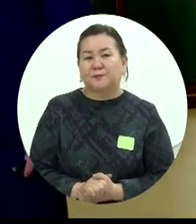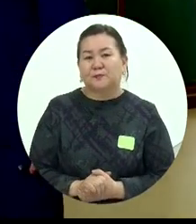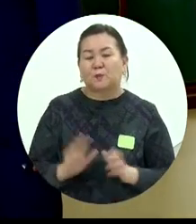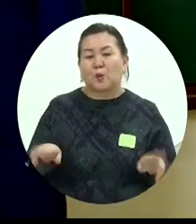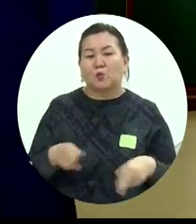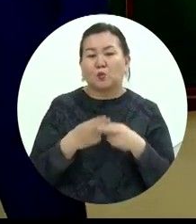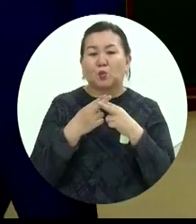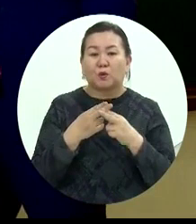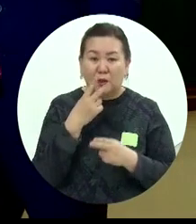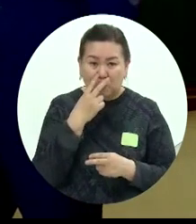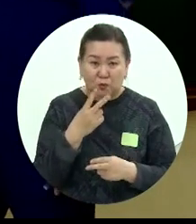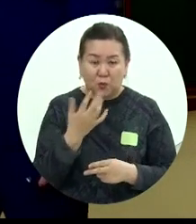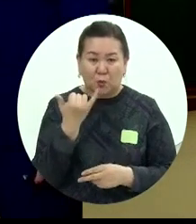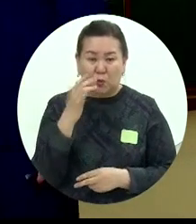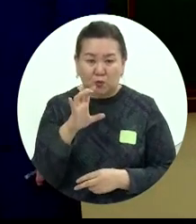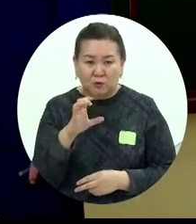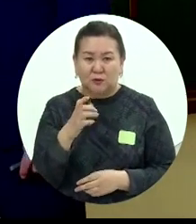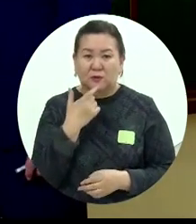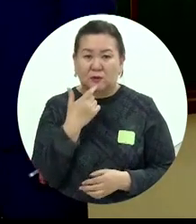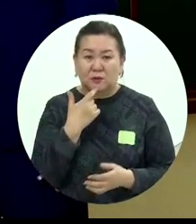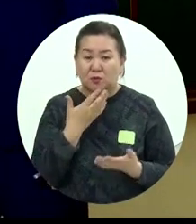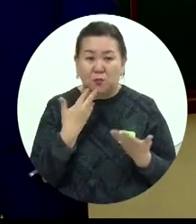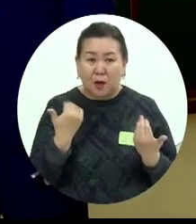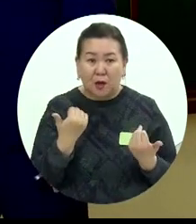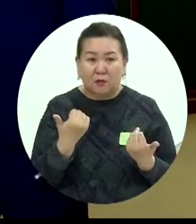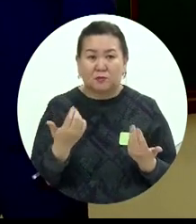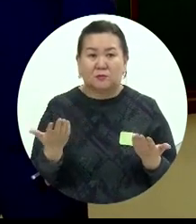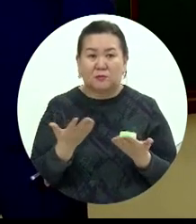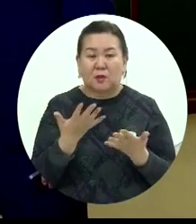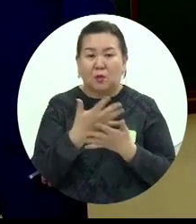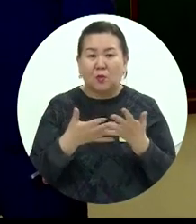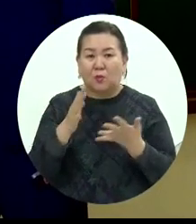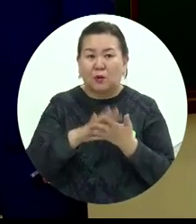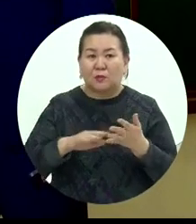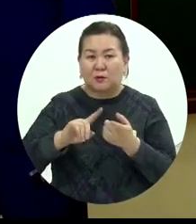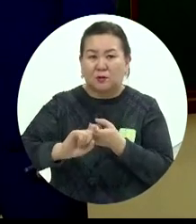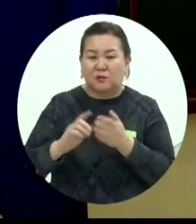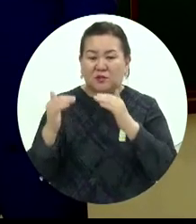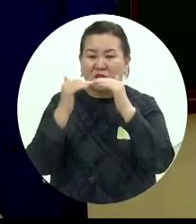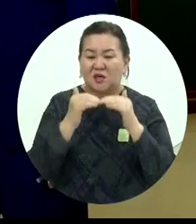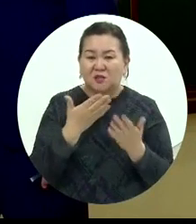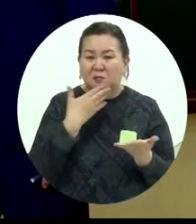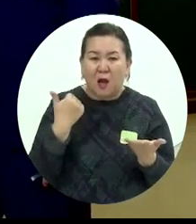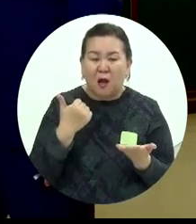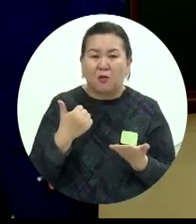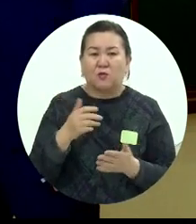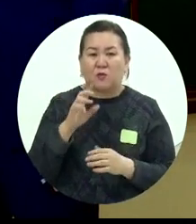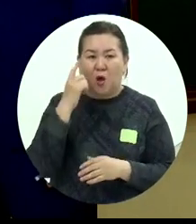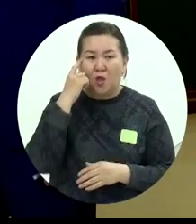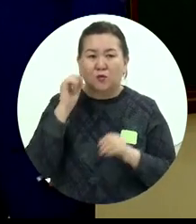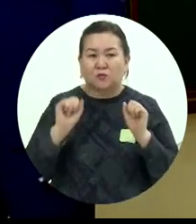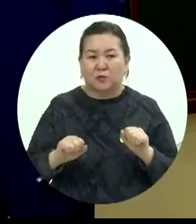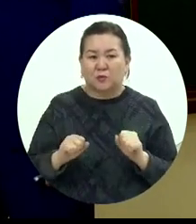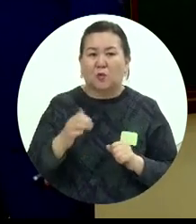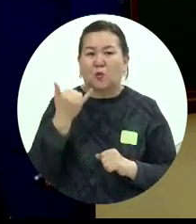За өнөөс дөгнөд үзэх юм бол усны хомсдол нь бол усны тэгш бус хуваарлалтай холбоотой байгалийн хомсдол гэж ойлгож болно. За мөн